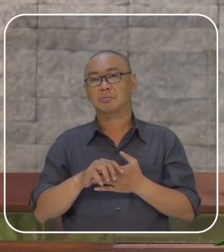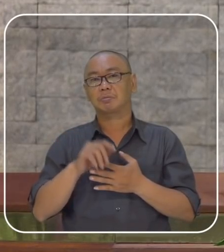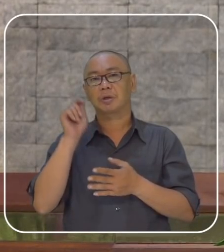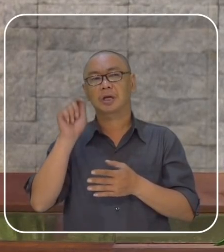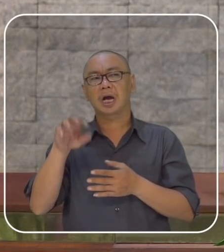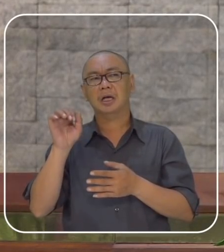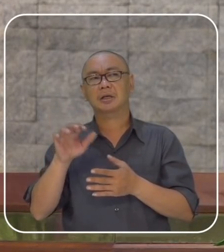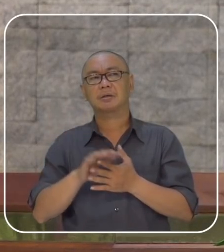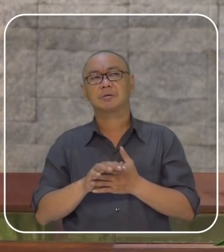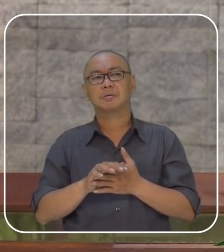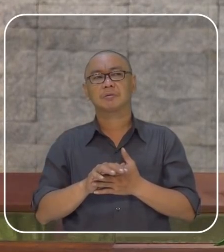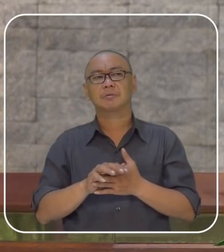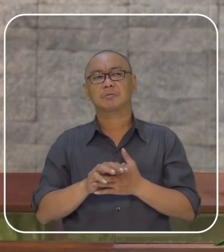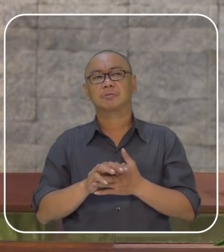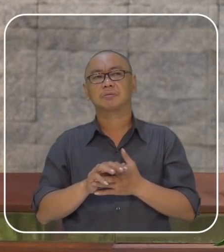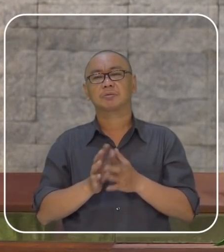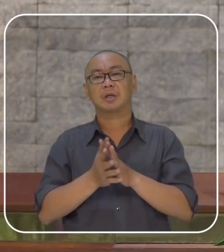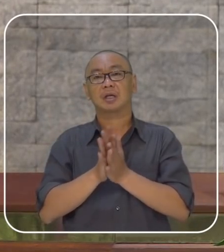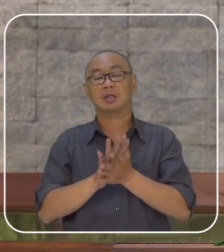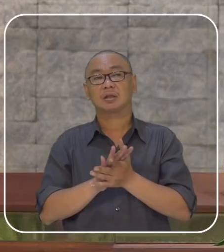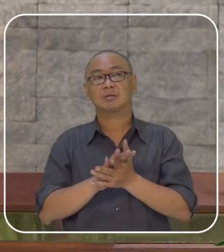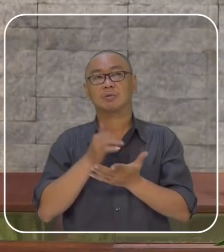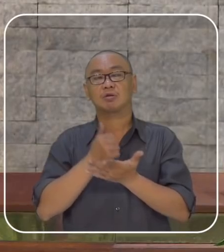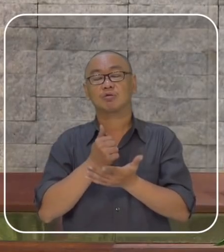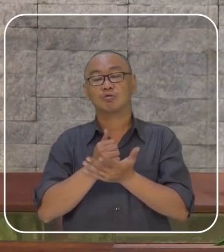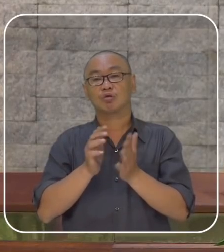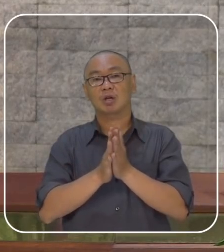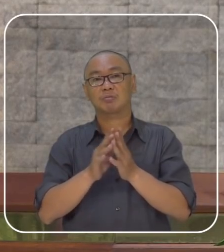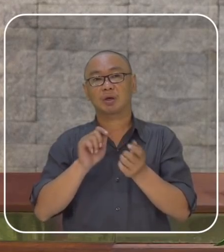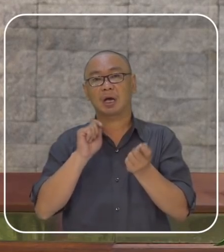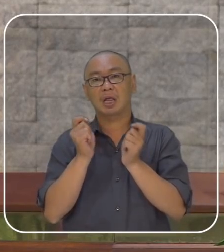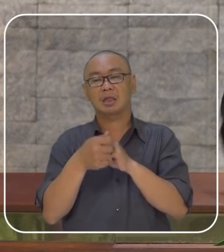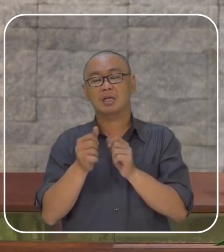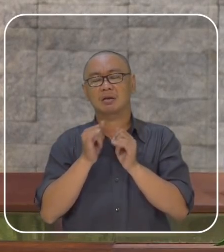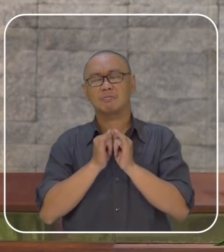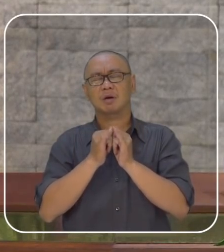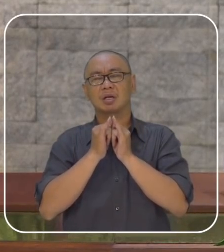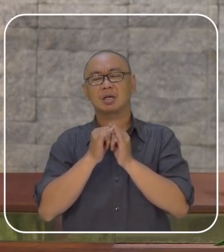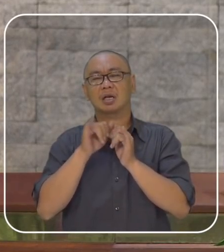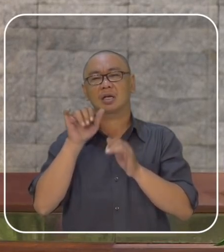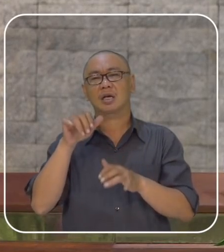barang-barang tersebut menjadi penentu dan pengganti ibadah yang benar.